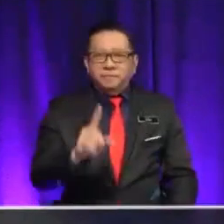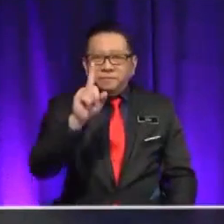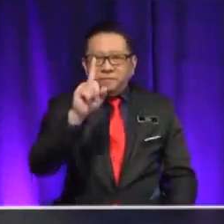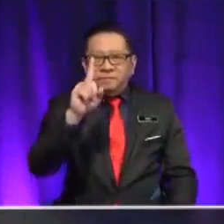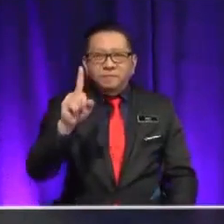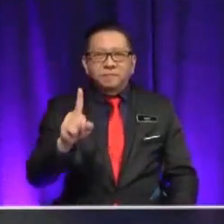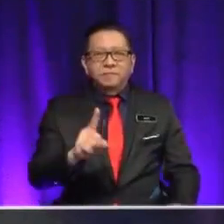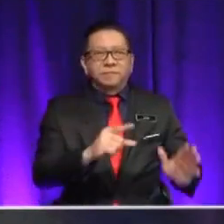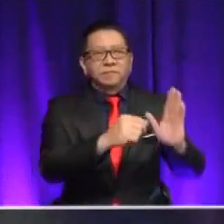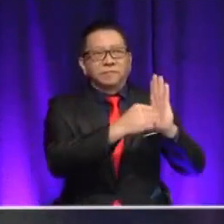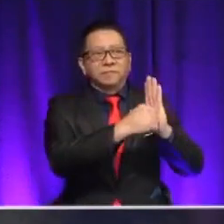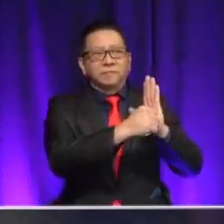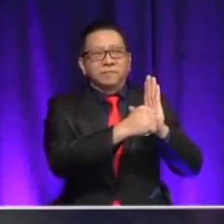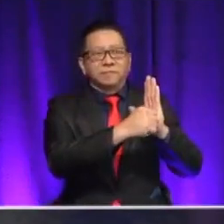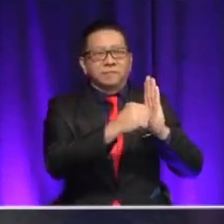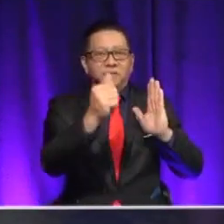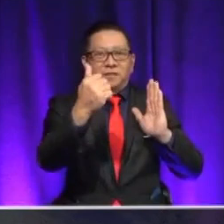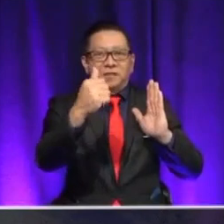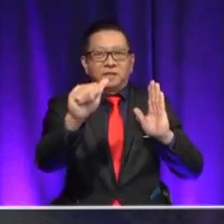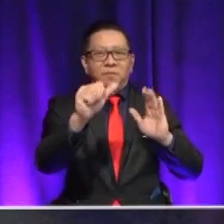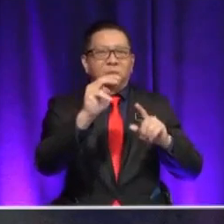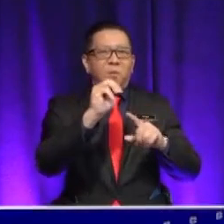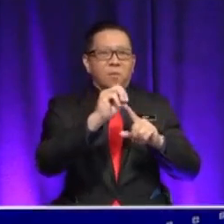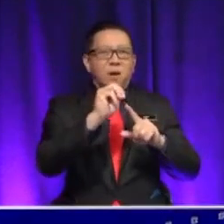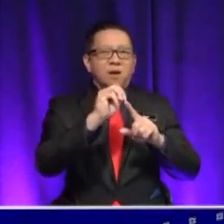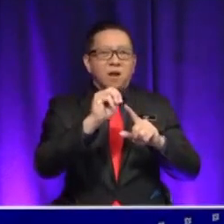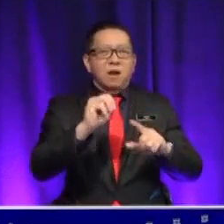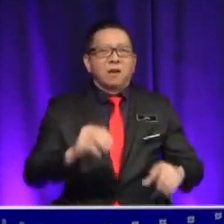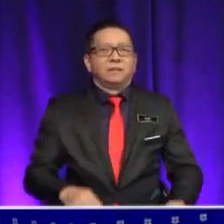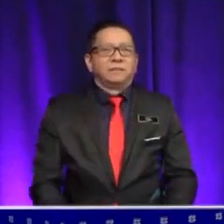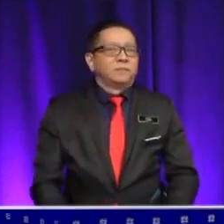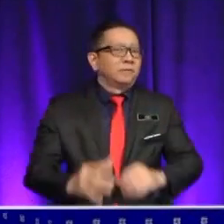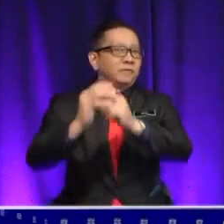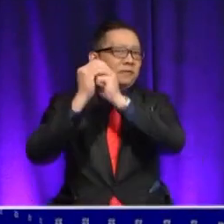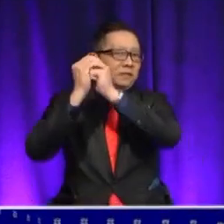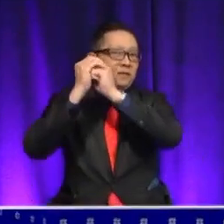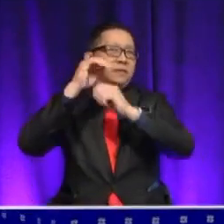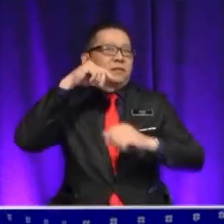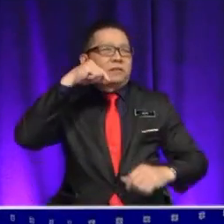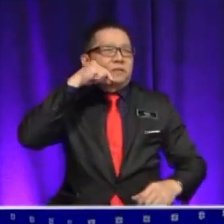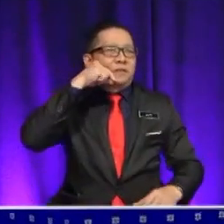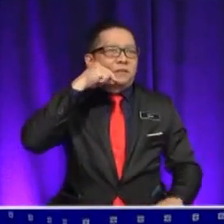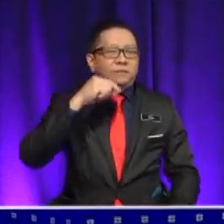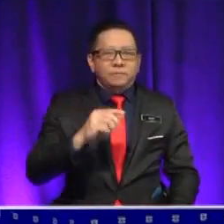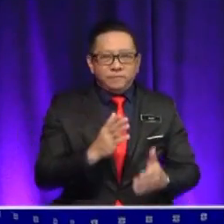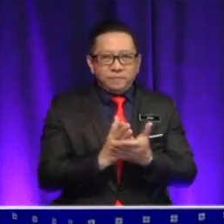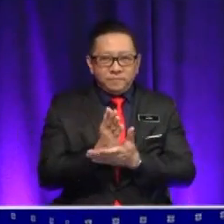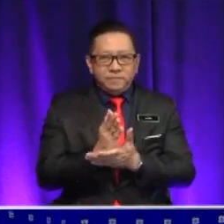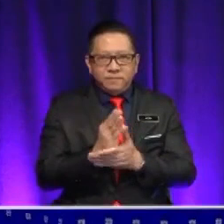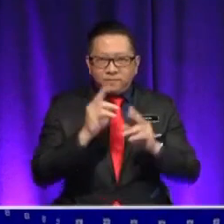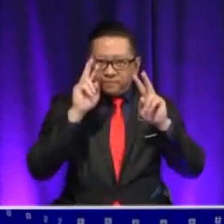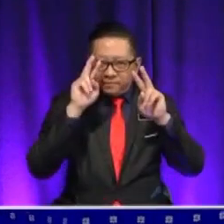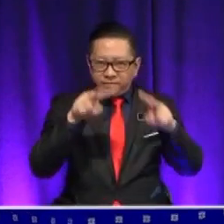Satu mewakili 10. Satu mewakili 10 markah. Baiklah, tahniah Kasih. Silakan cikgu. Tahniah. Okey, jadi seterusnya kita nak lihat